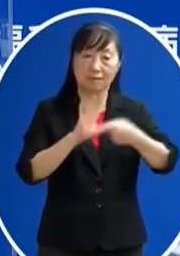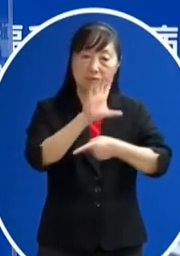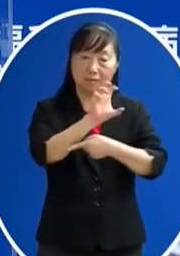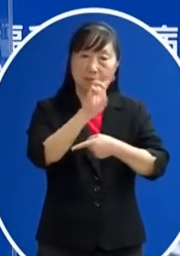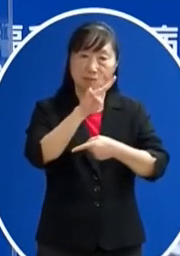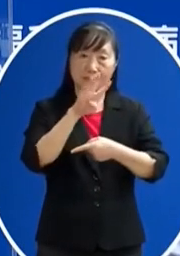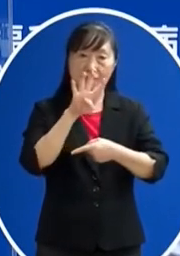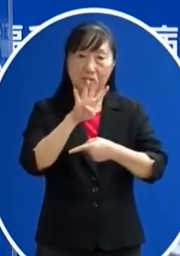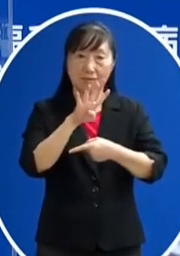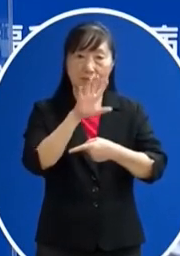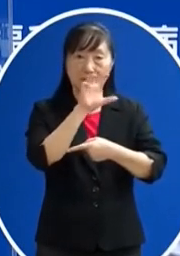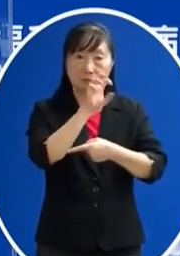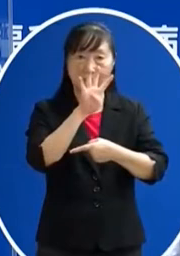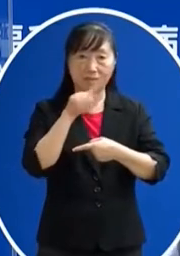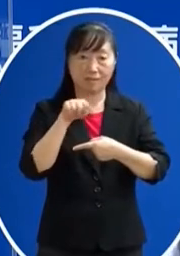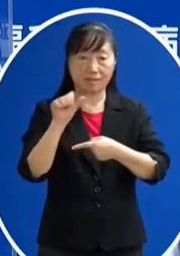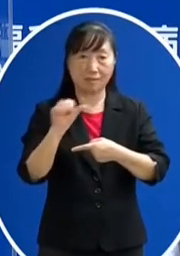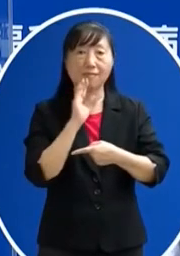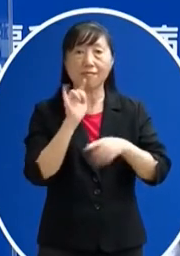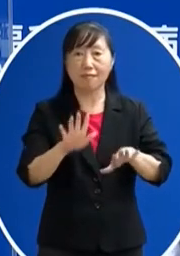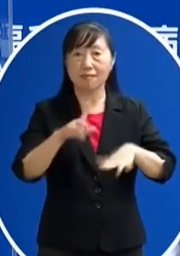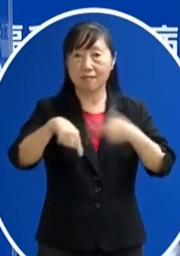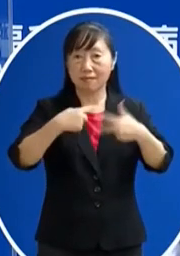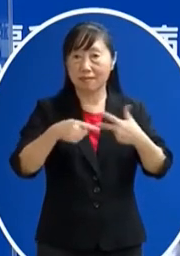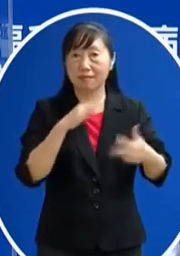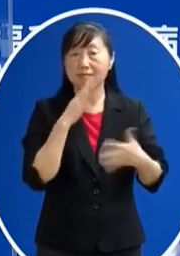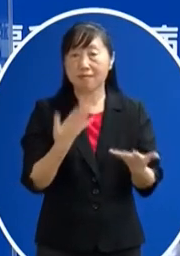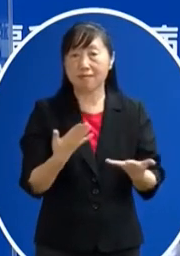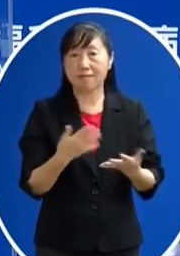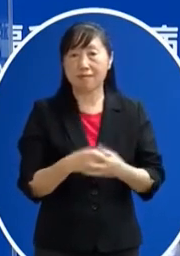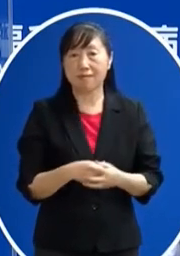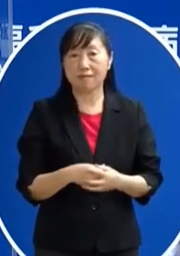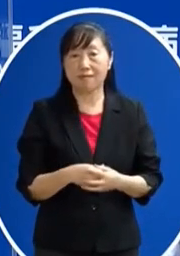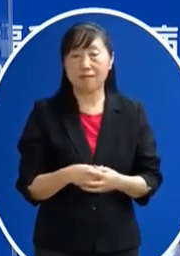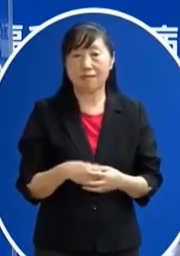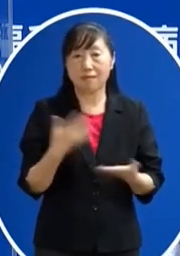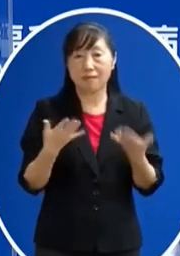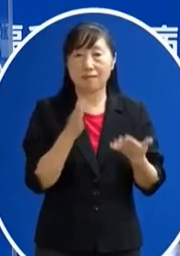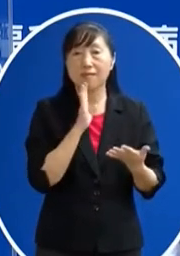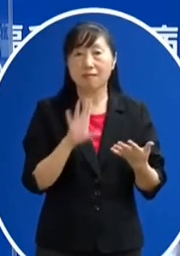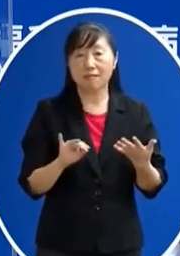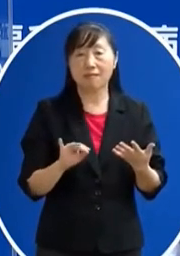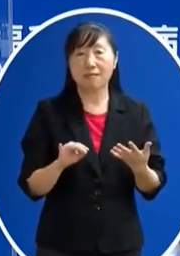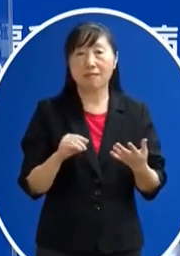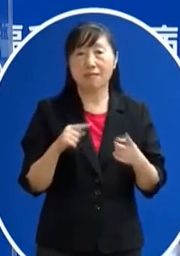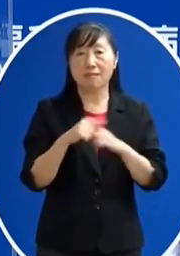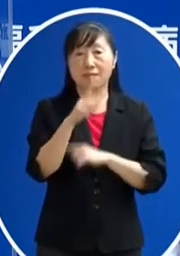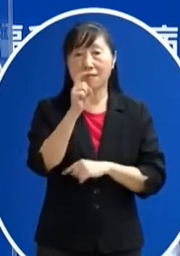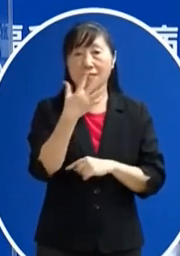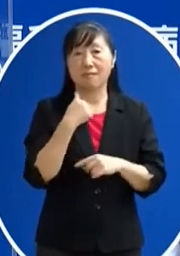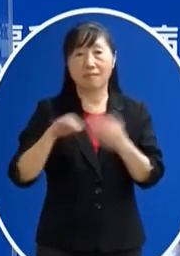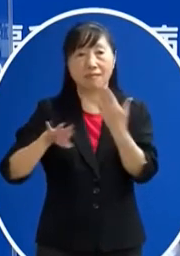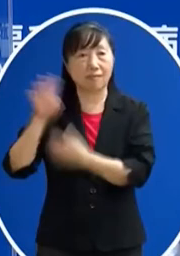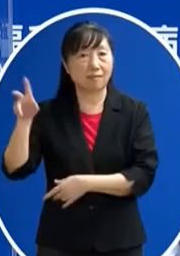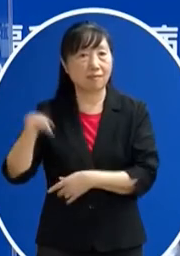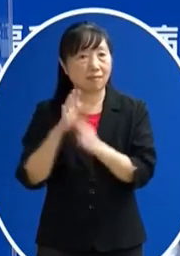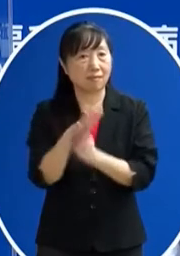84.5%。好，那这个礼拜来哈，病例四大却一天有大概哈18例以外，其他大概都